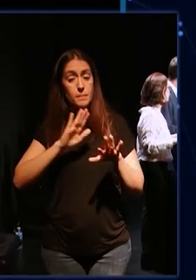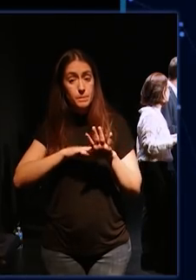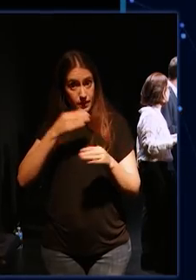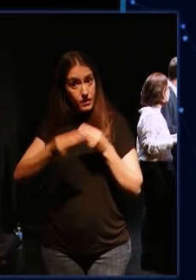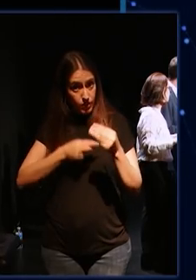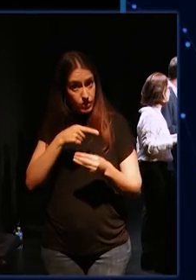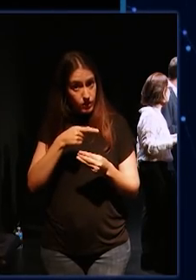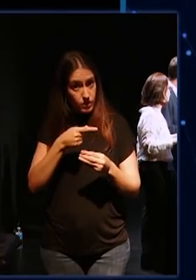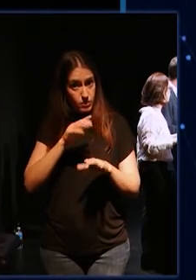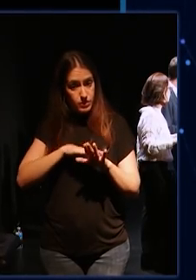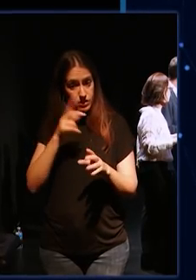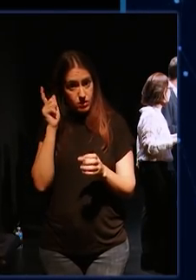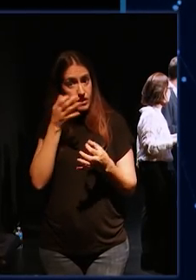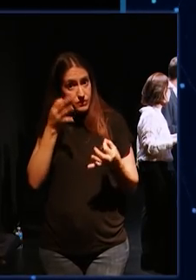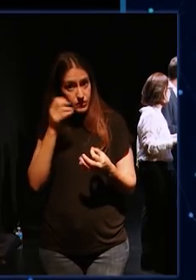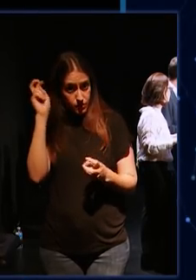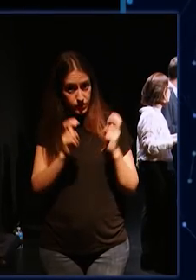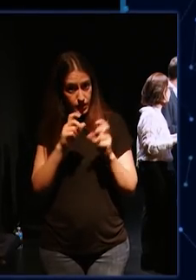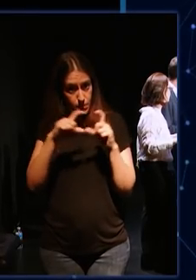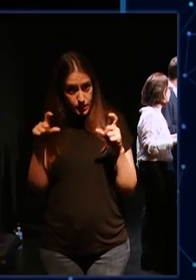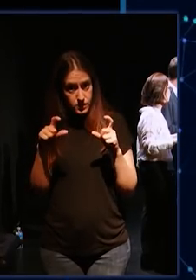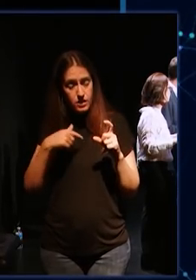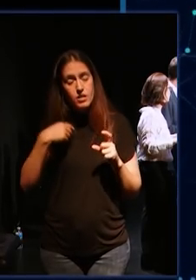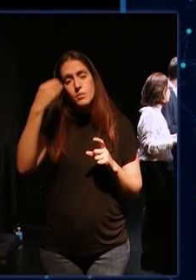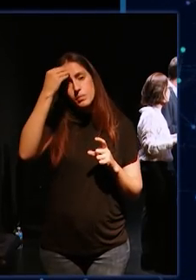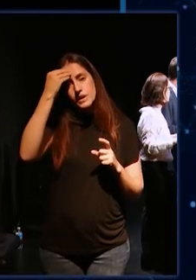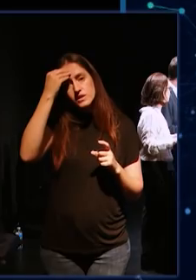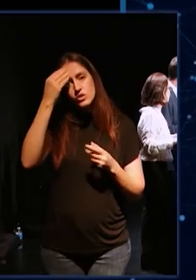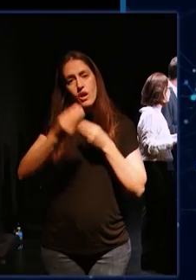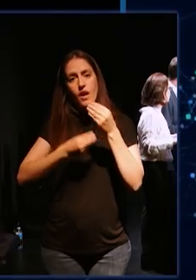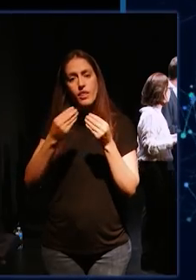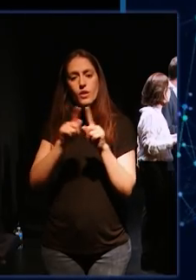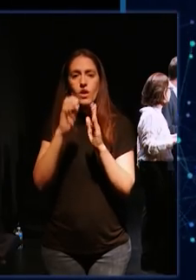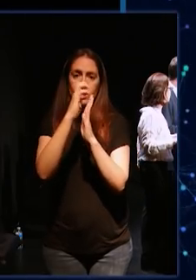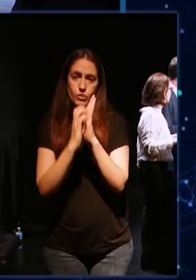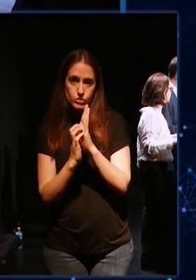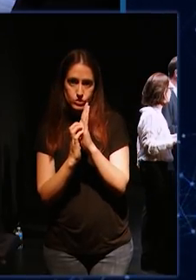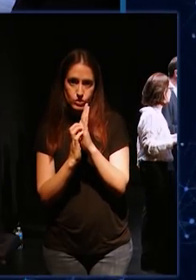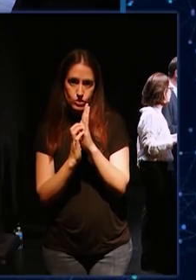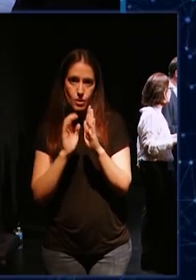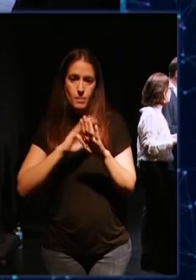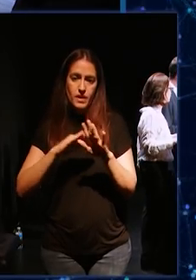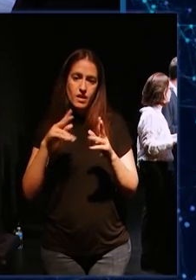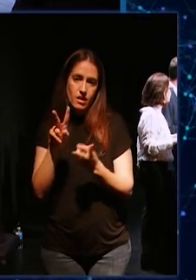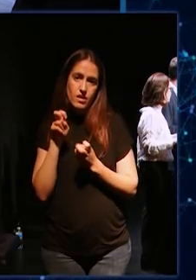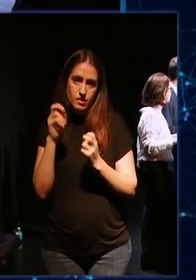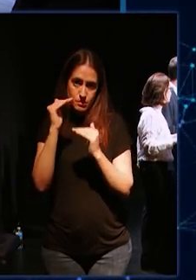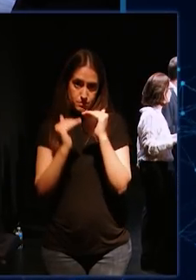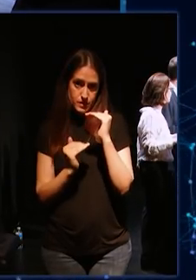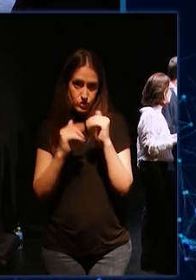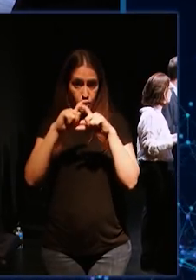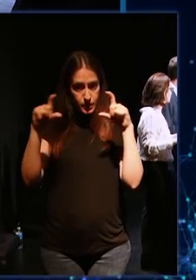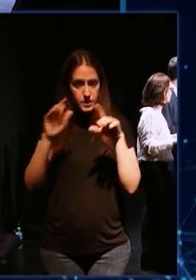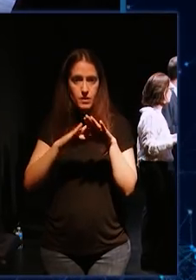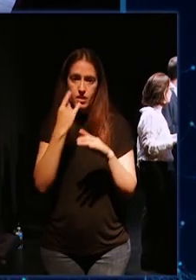que vinguin empreses d'aquest tipus, el que havíem pensat era una reducció els primers anys, benefici fiscal per intentar treure aquest